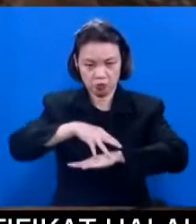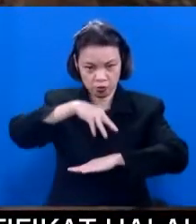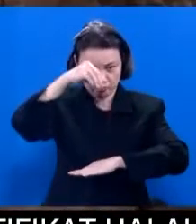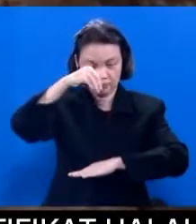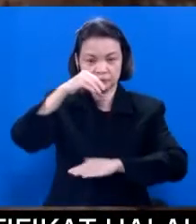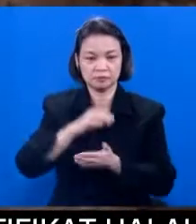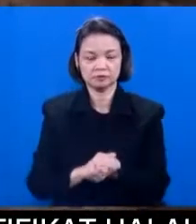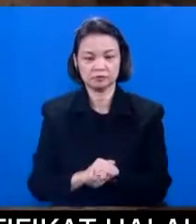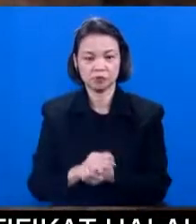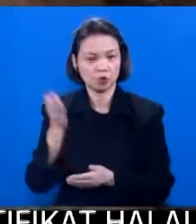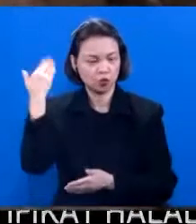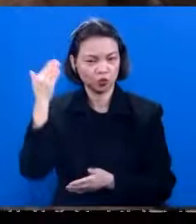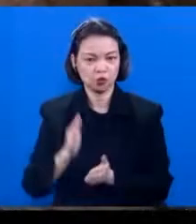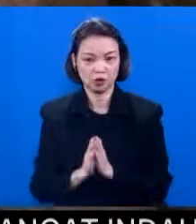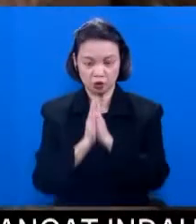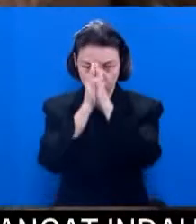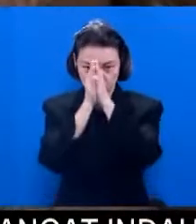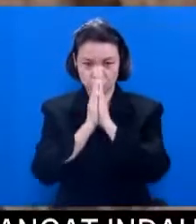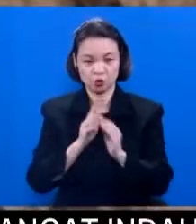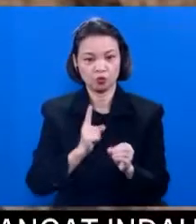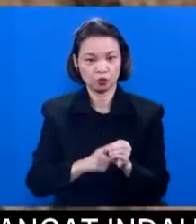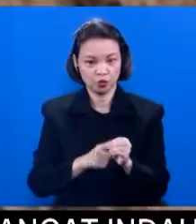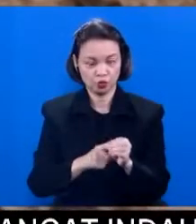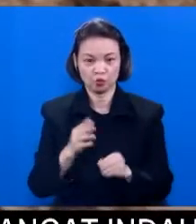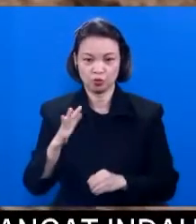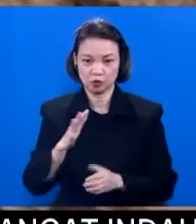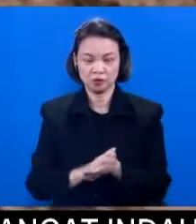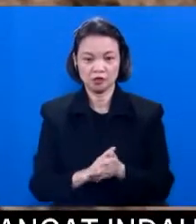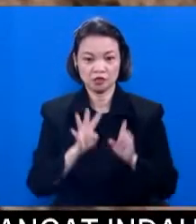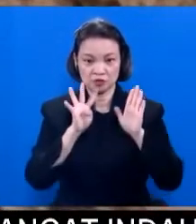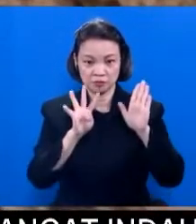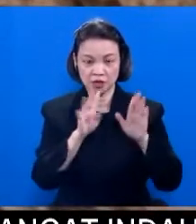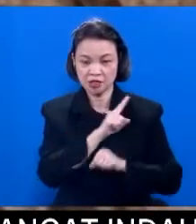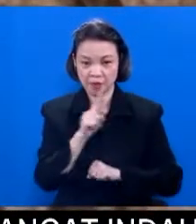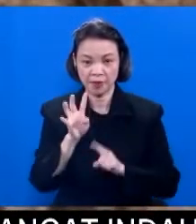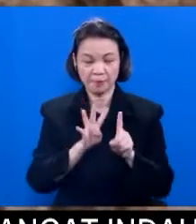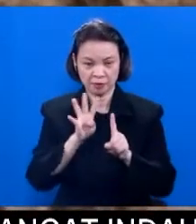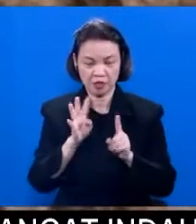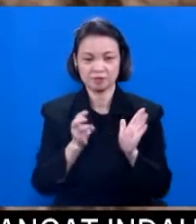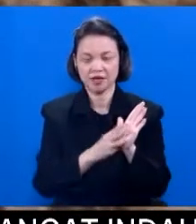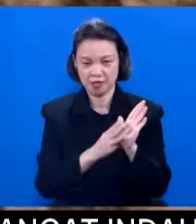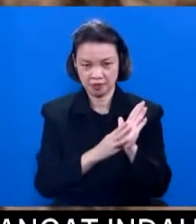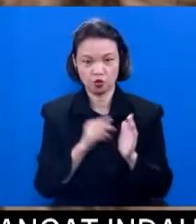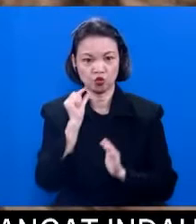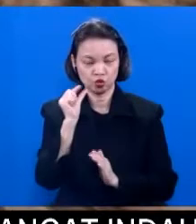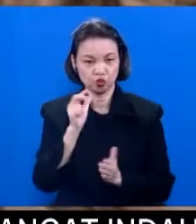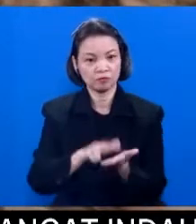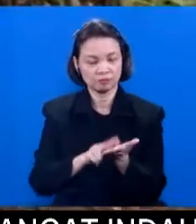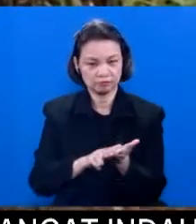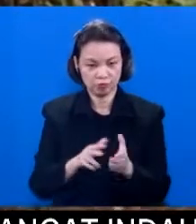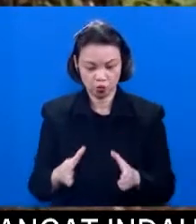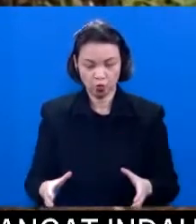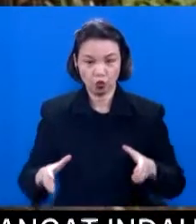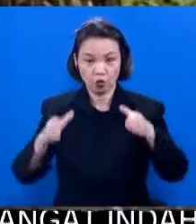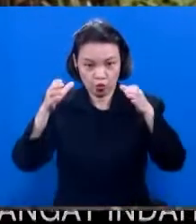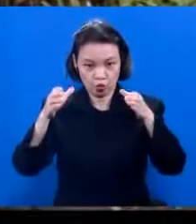atau candi masa Hindu-Buddha yang difungsikan pada kisaran abad 9 hingga 14 Masehi. Untuk memastikan bentuk keseluruhan